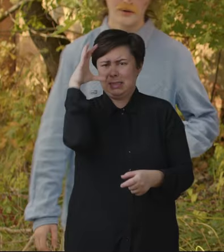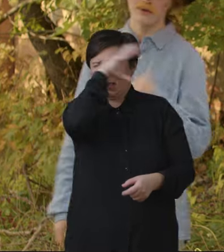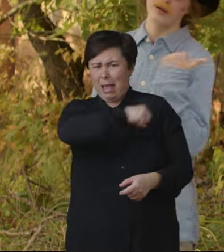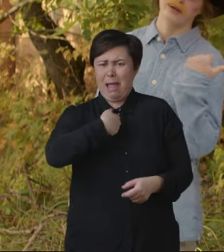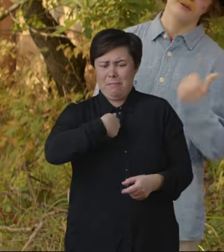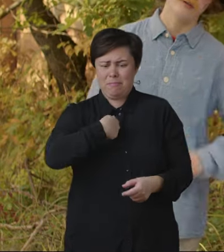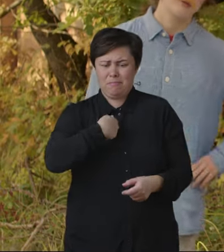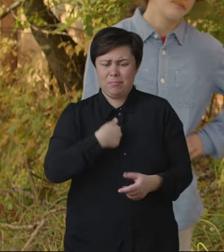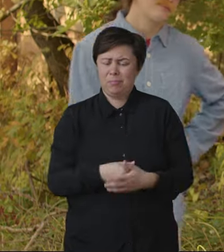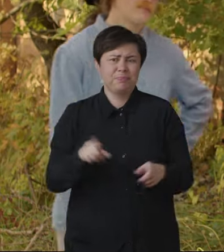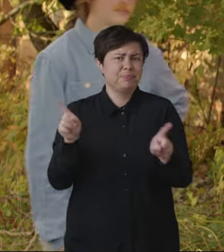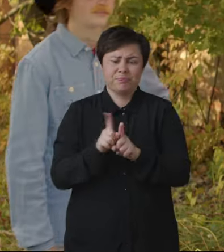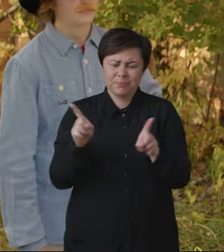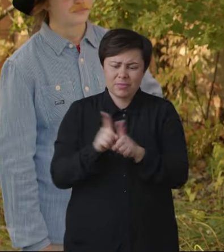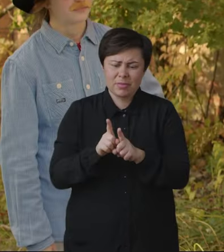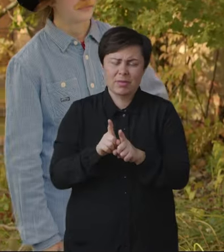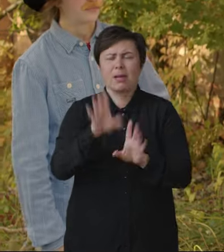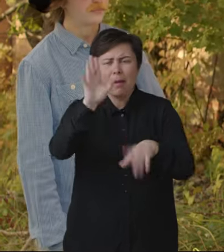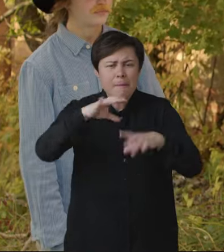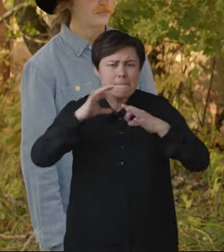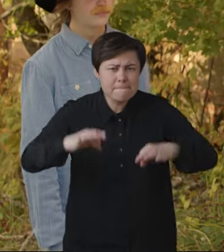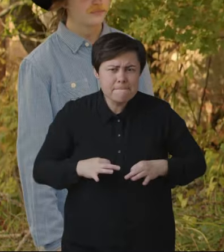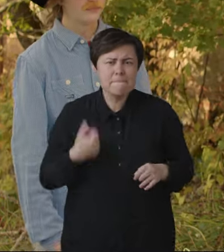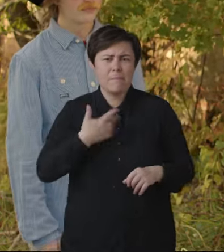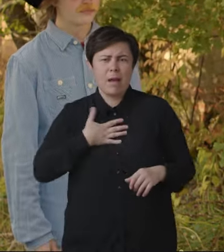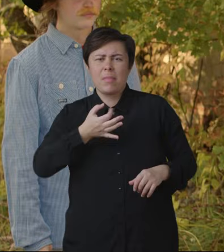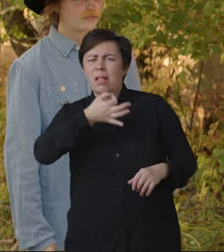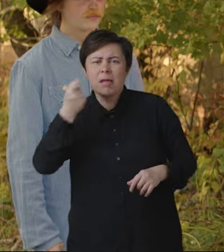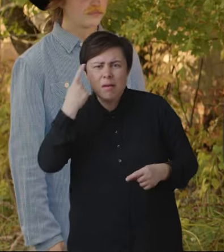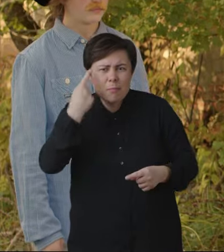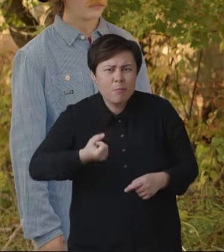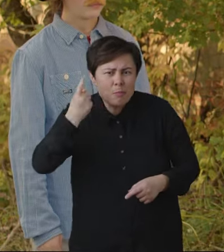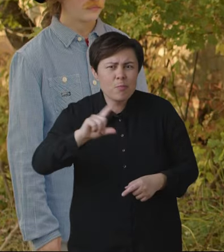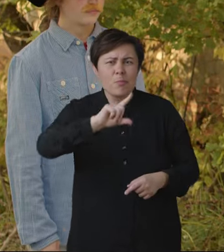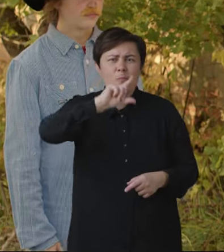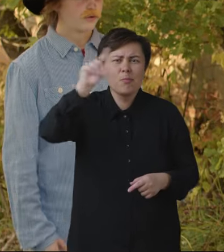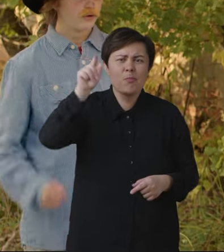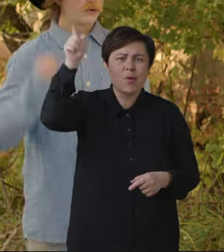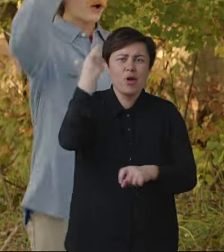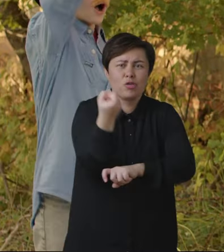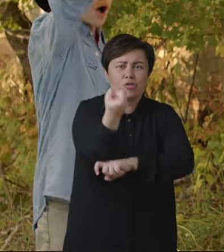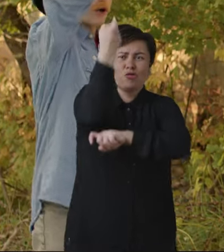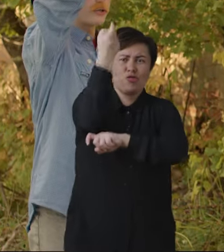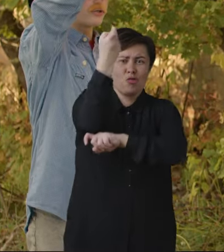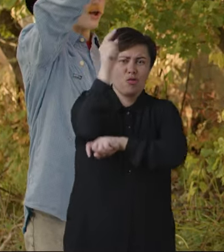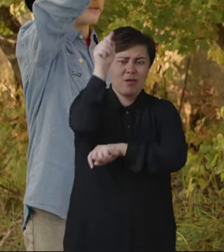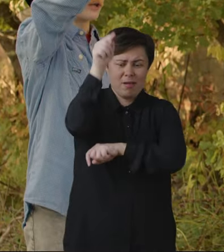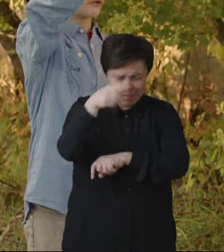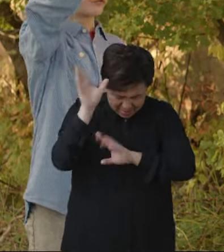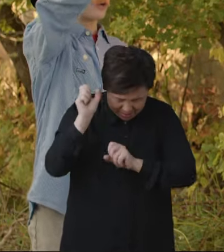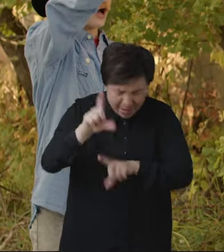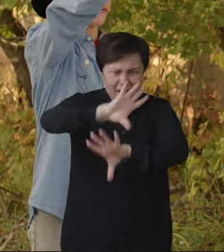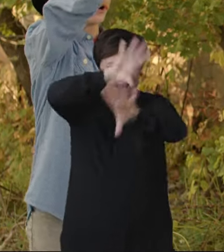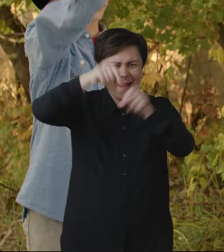legitymacji. Kolega też. Ej, panowie, ja mam lepszy pomysł. Może pójdziemy polatać na żurawiu? Tak, idziemy